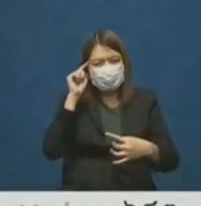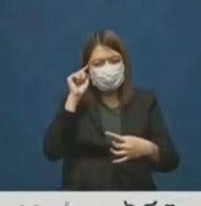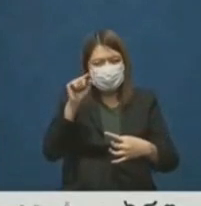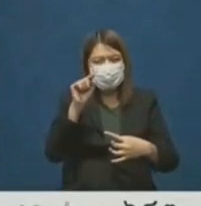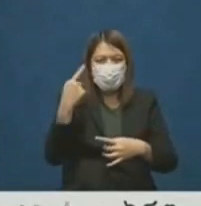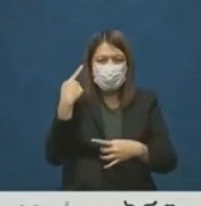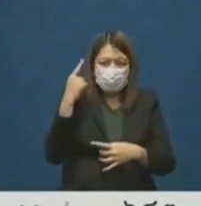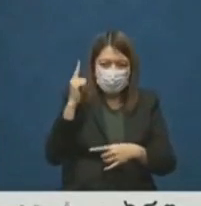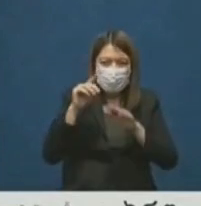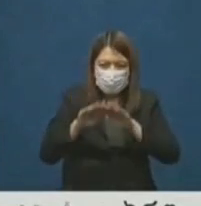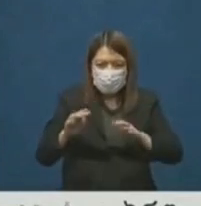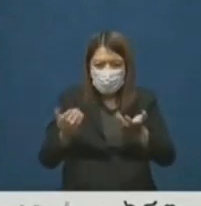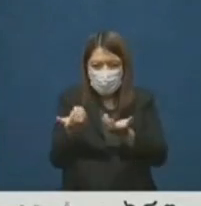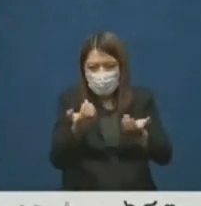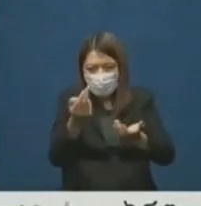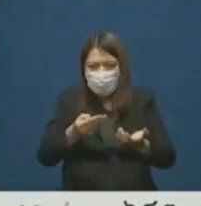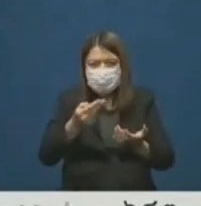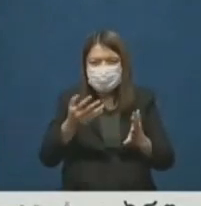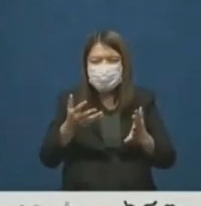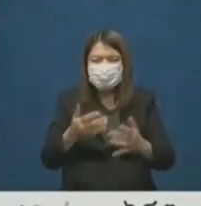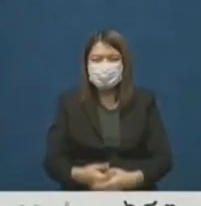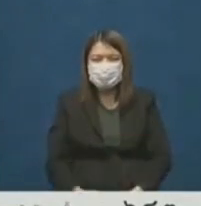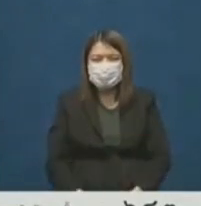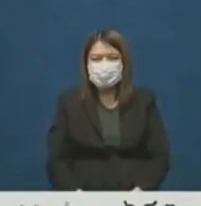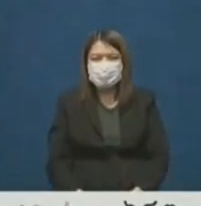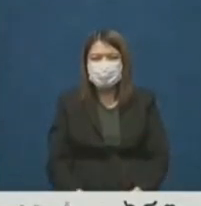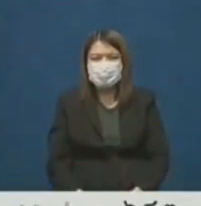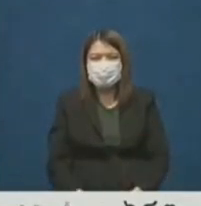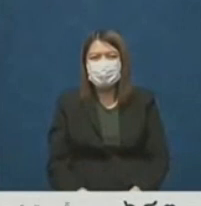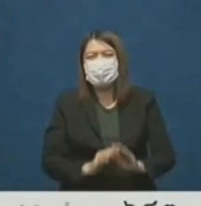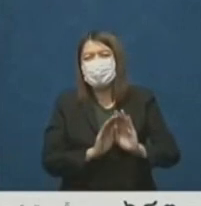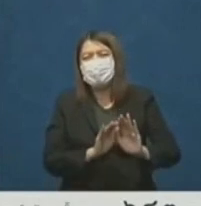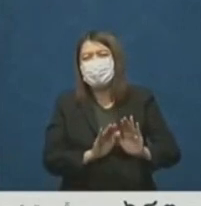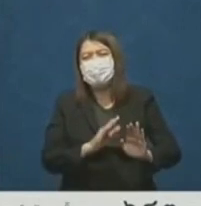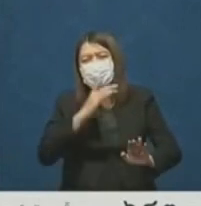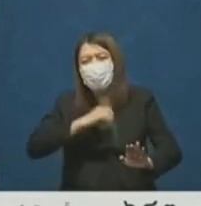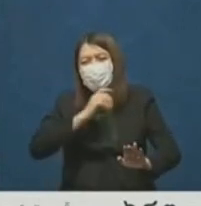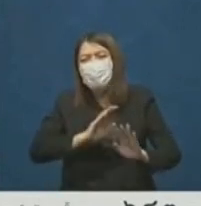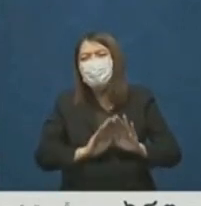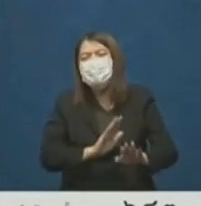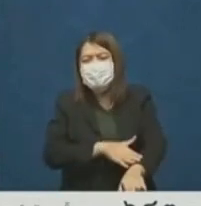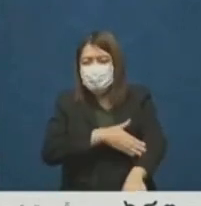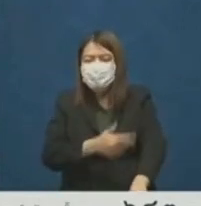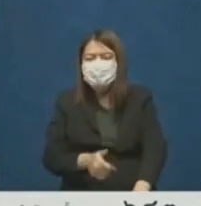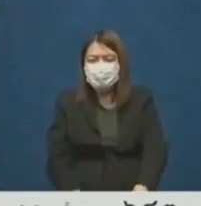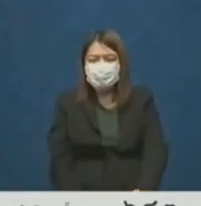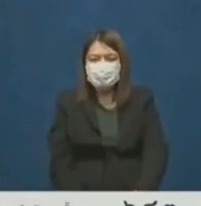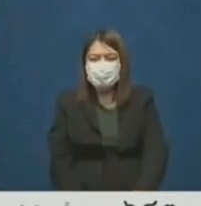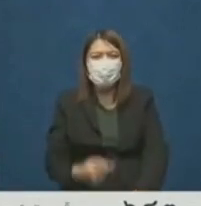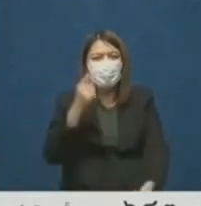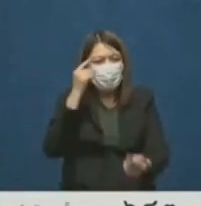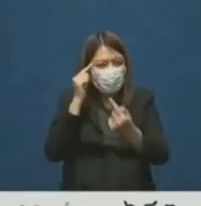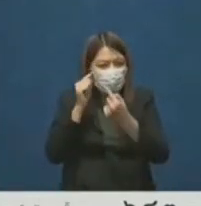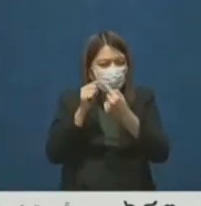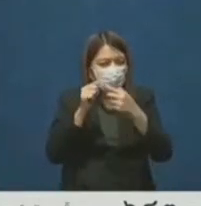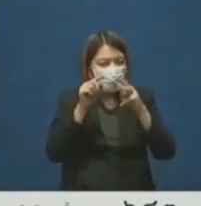ให้เห็นว่าท่านคำนึงถึงประโยชน์ของเด็กๆลูกหลานของเราเลยแค่ต้องการจะอนุรักษ์สิ่งเดิมๆไว้เท่านั้นเองแล้วถ้าเป้าหมายยังเป็